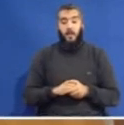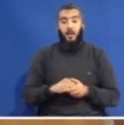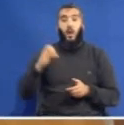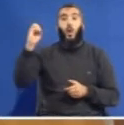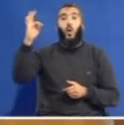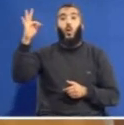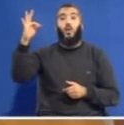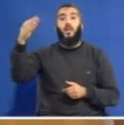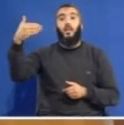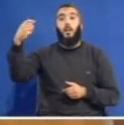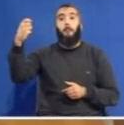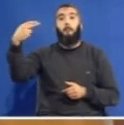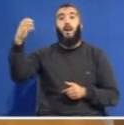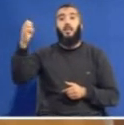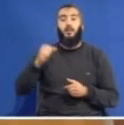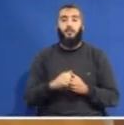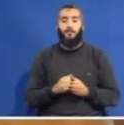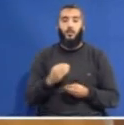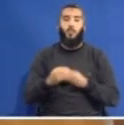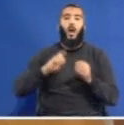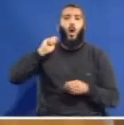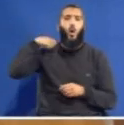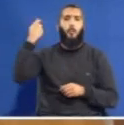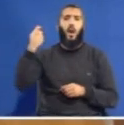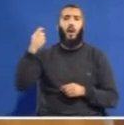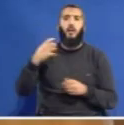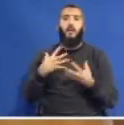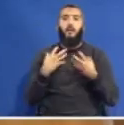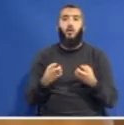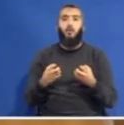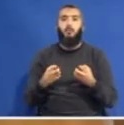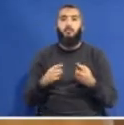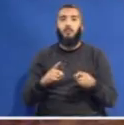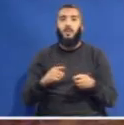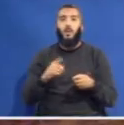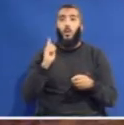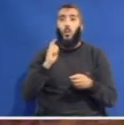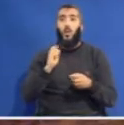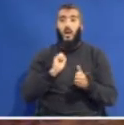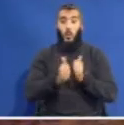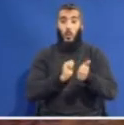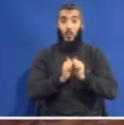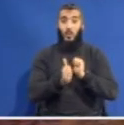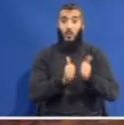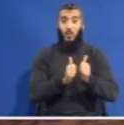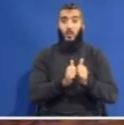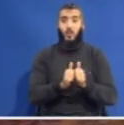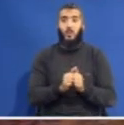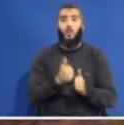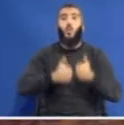حينما يريد سيدنا عمر أن يفاضل وأن يسبق أبا بكر في الفضل وفي العمل الصالح